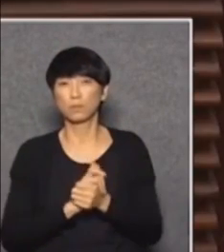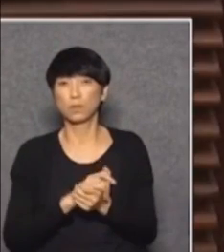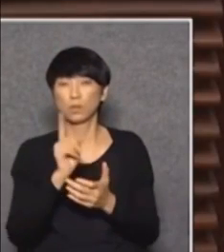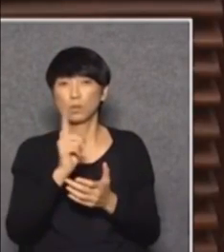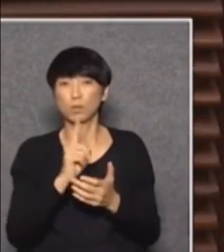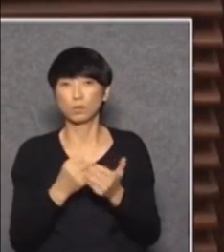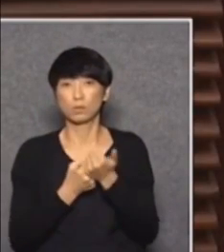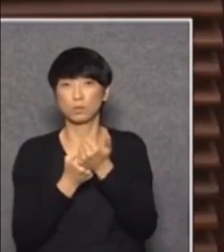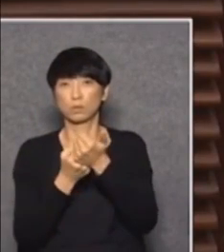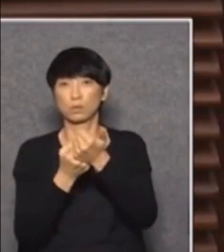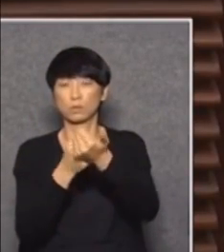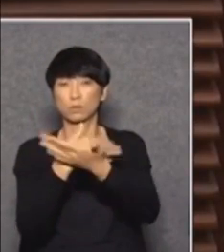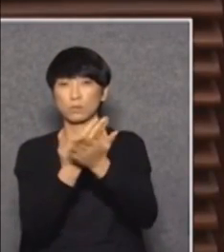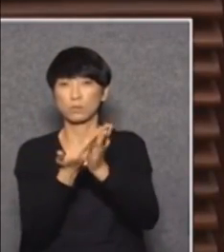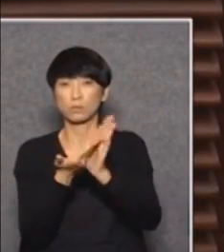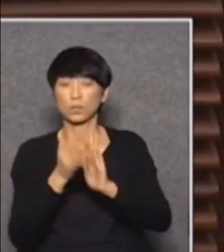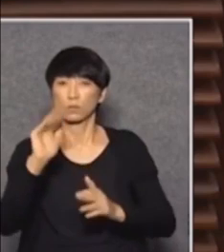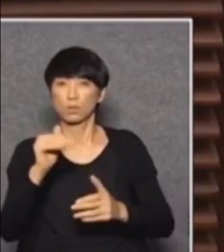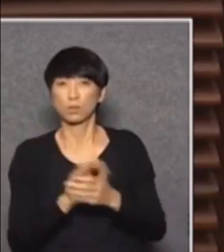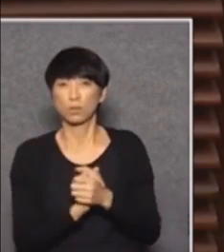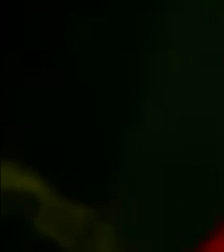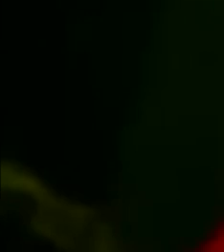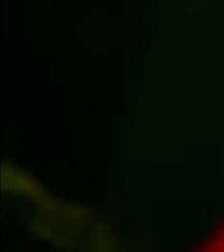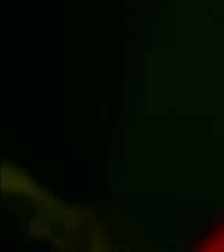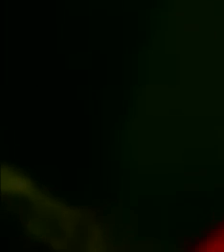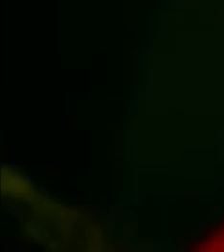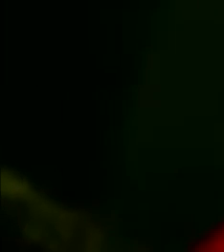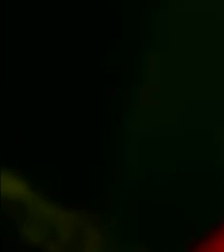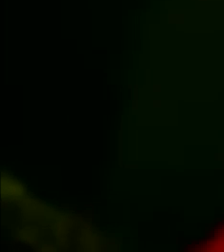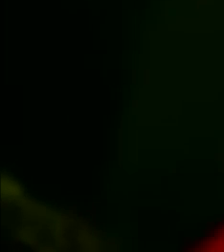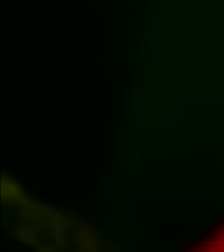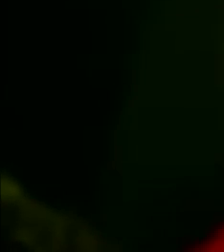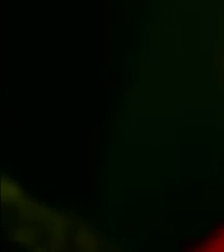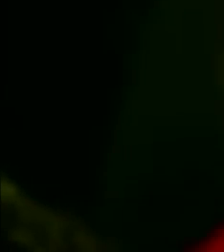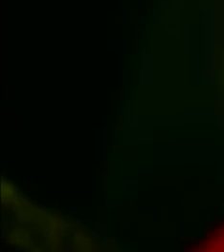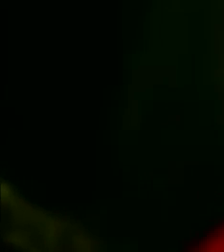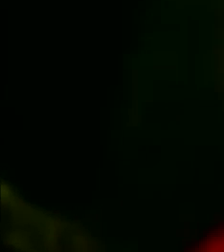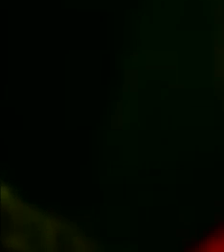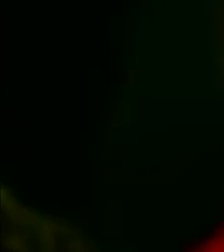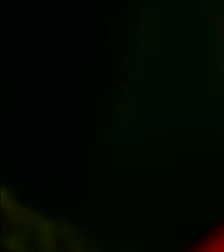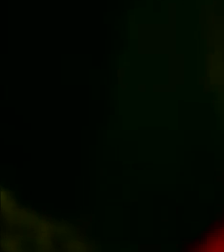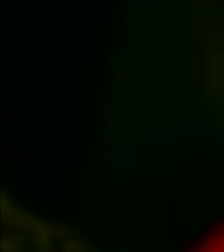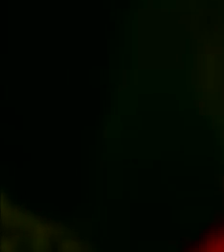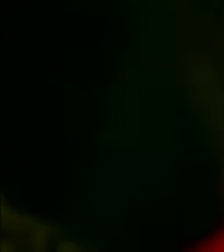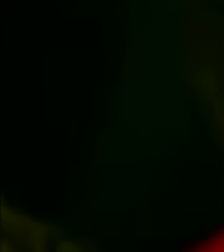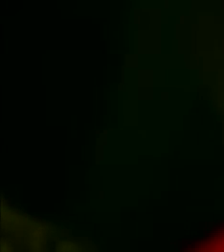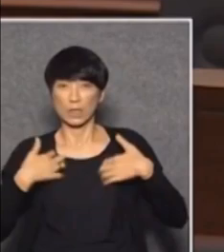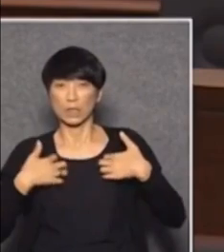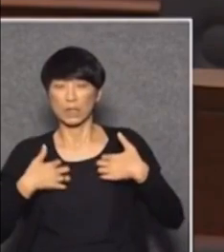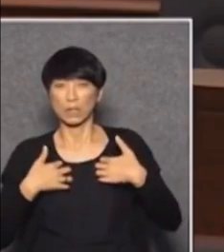处都可找到你顶住，危急当